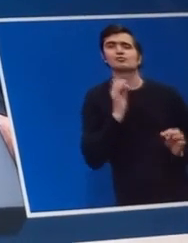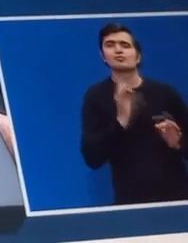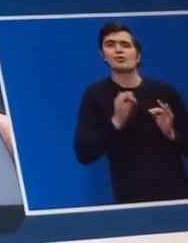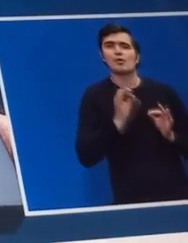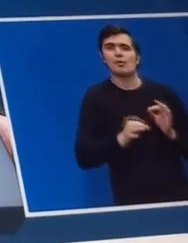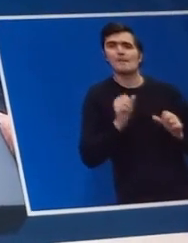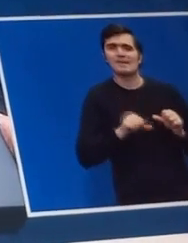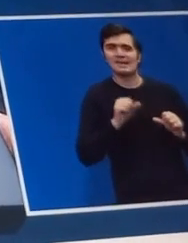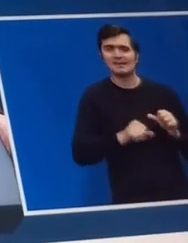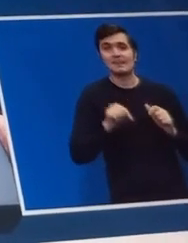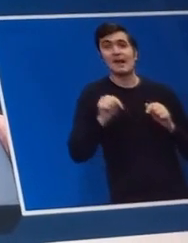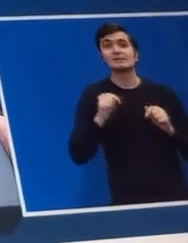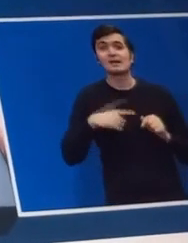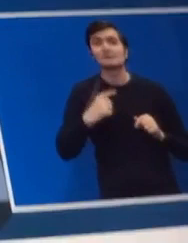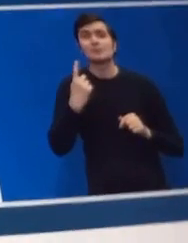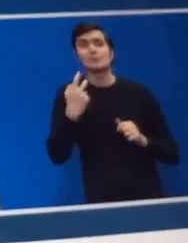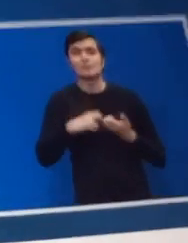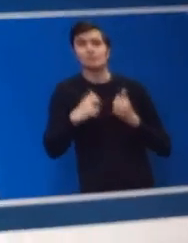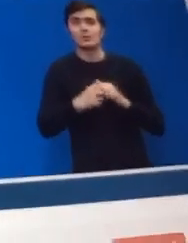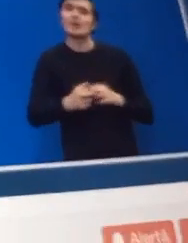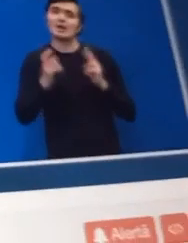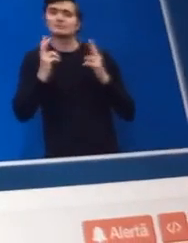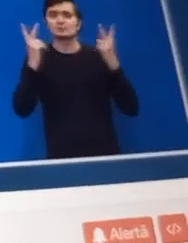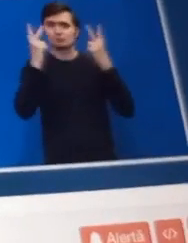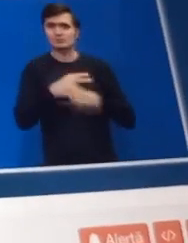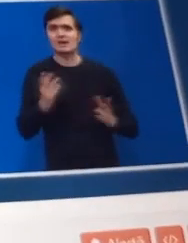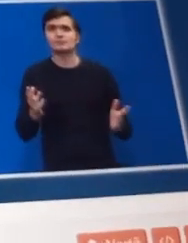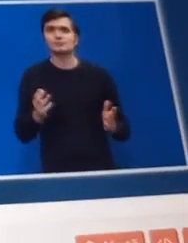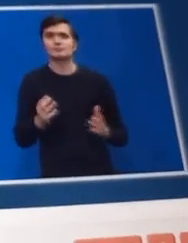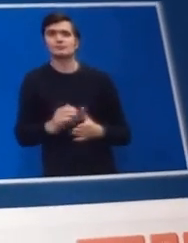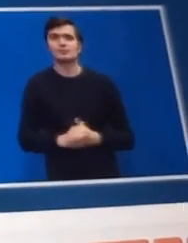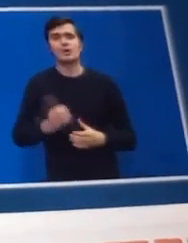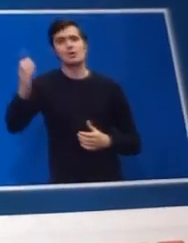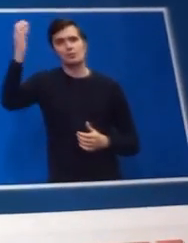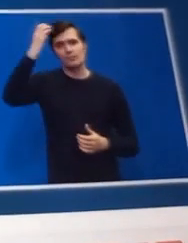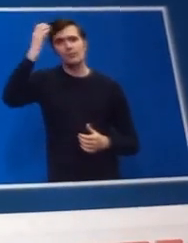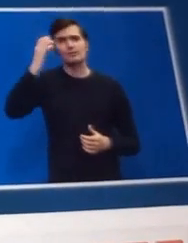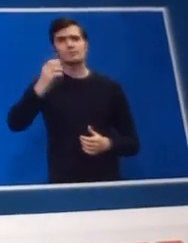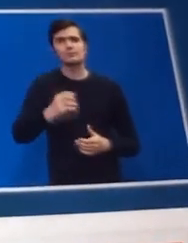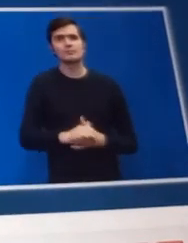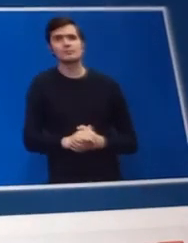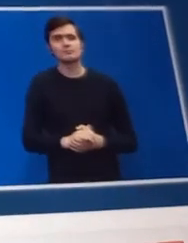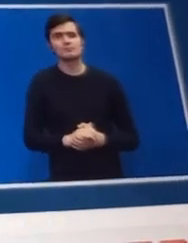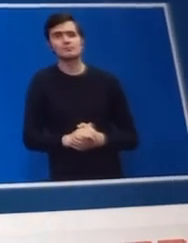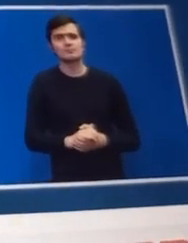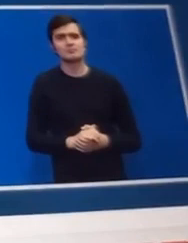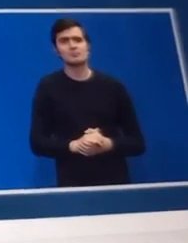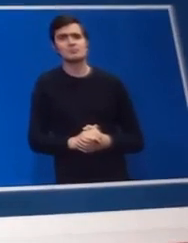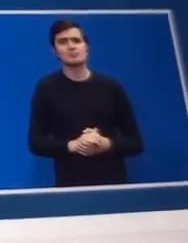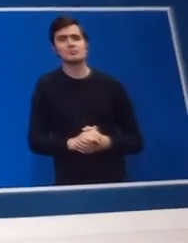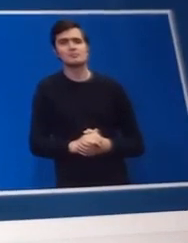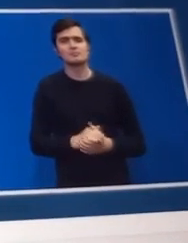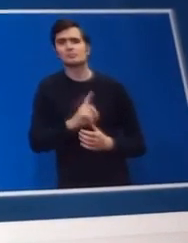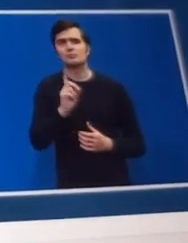fapt, o chestiune pe care sper să o înțelegem odată. Guvernele se manifestă în dinamica economică. Nu există un lucru pe